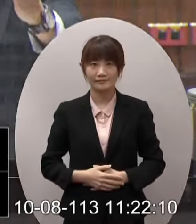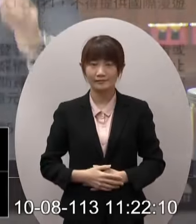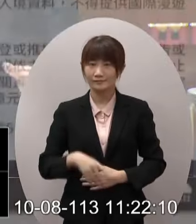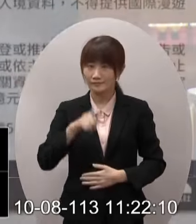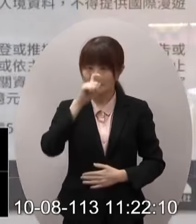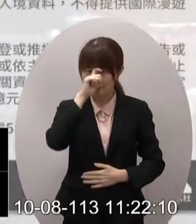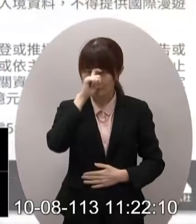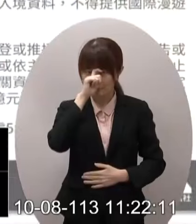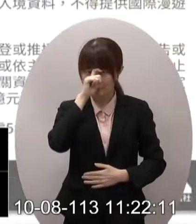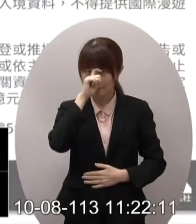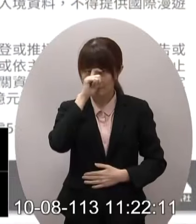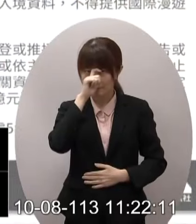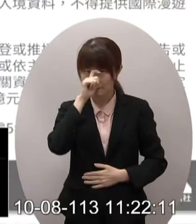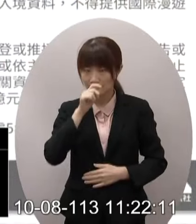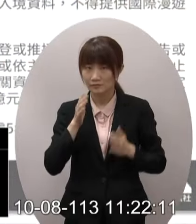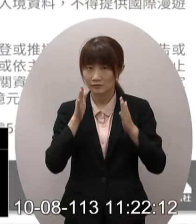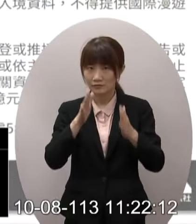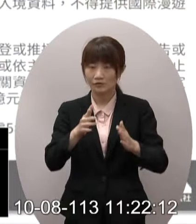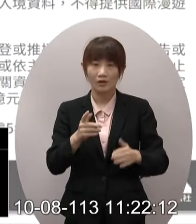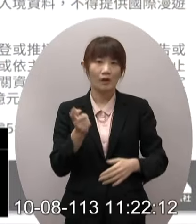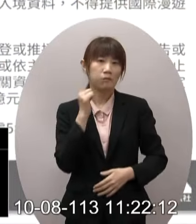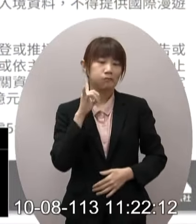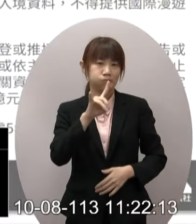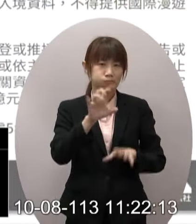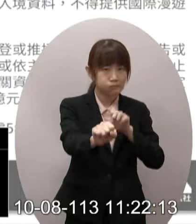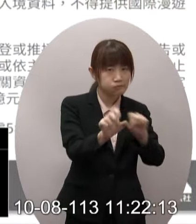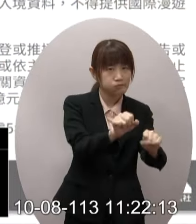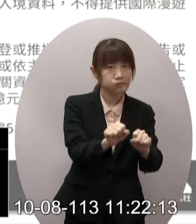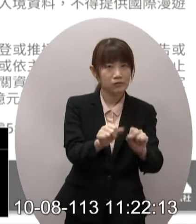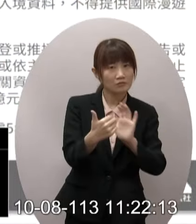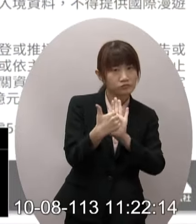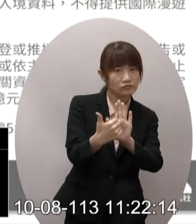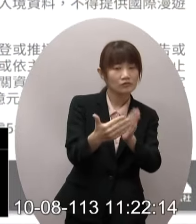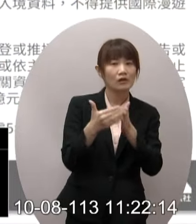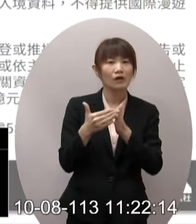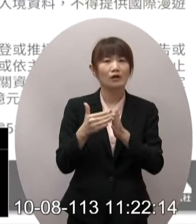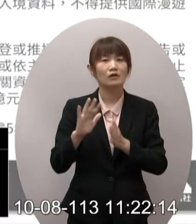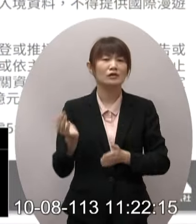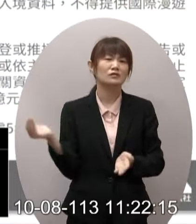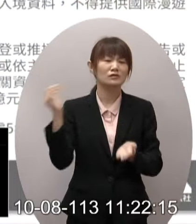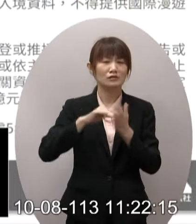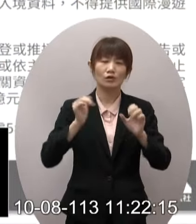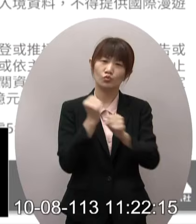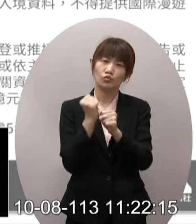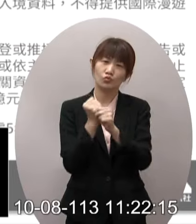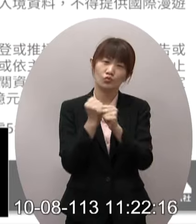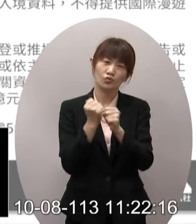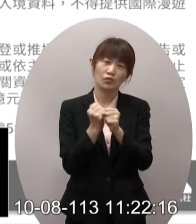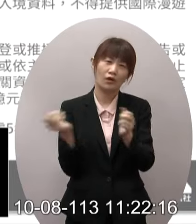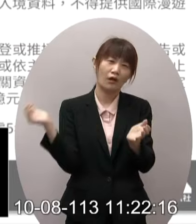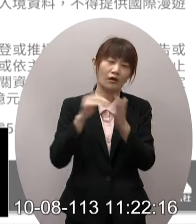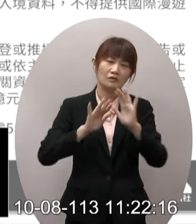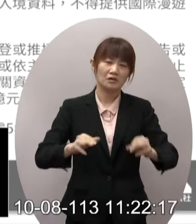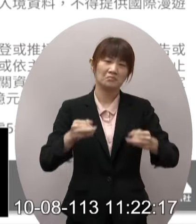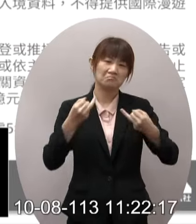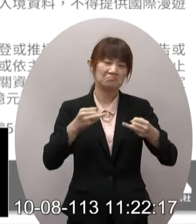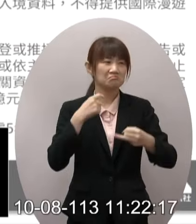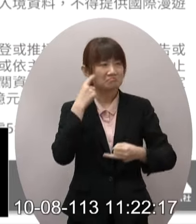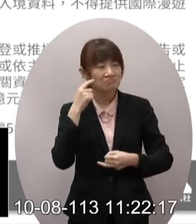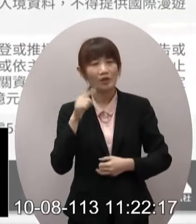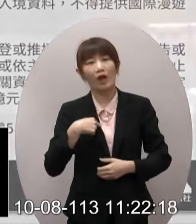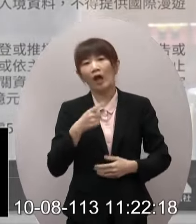一致的打诈。可是我看到的成绩啊，我实在是很不客气的